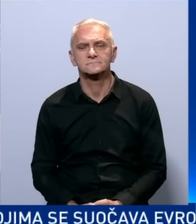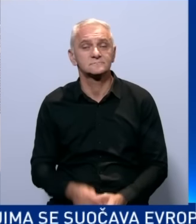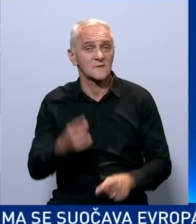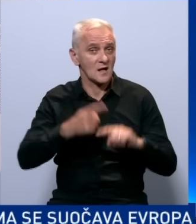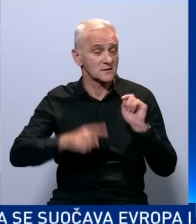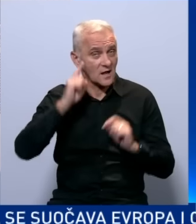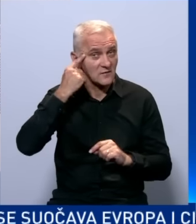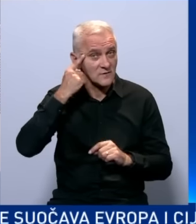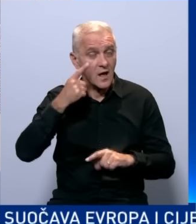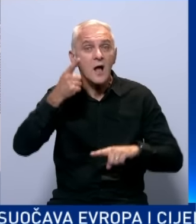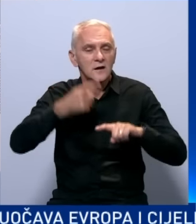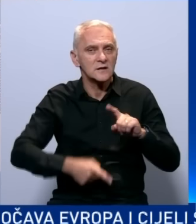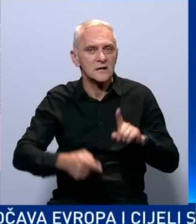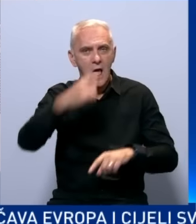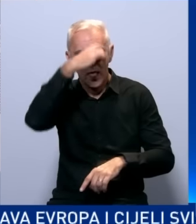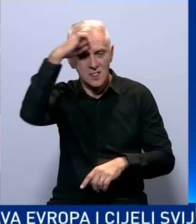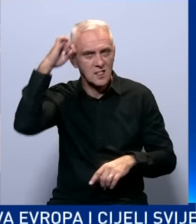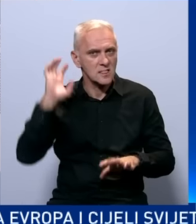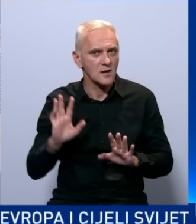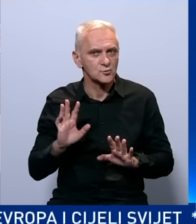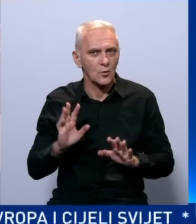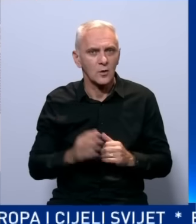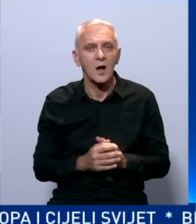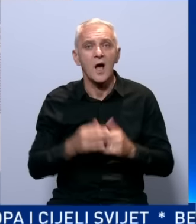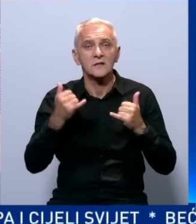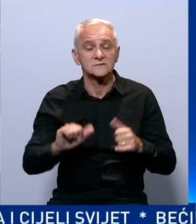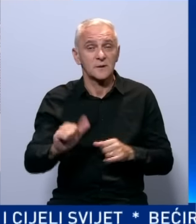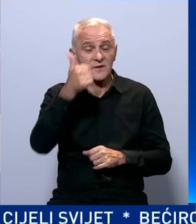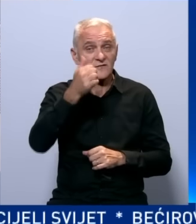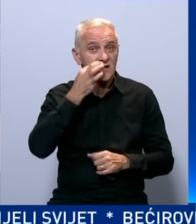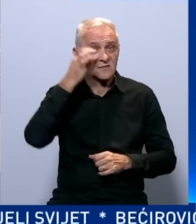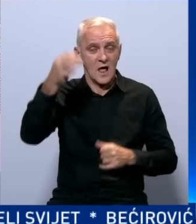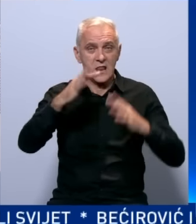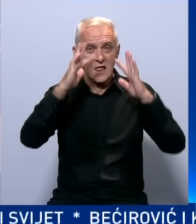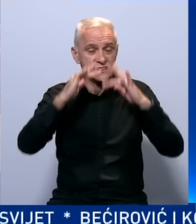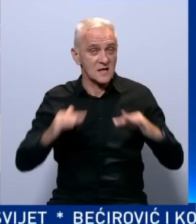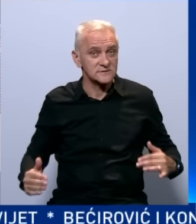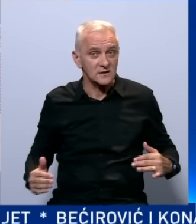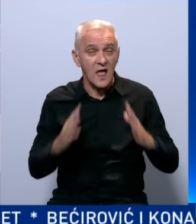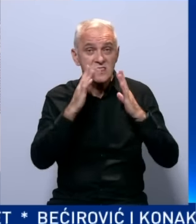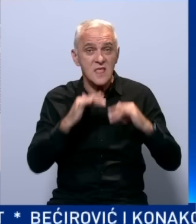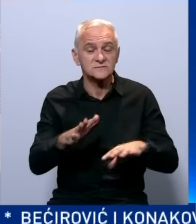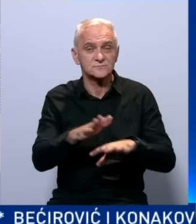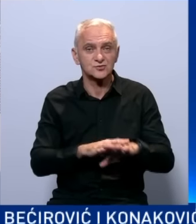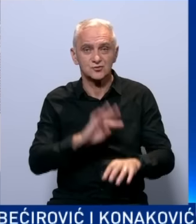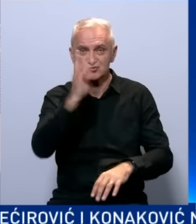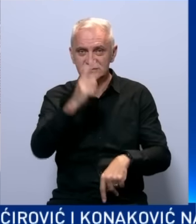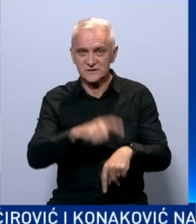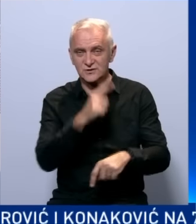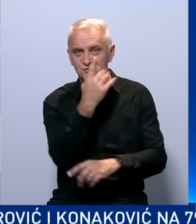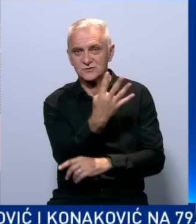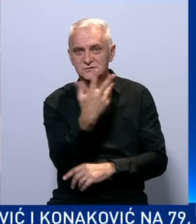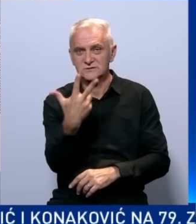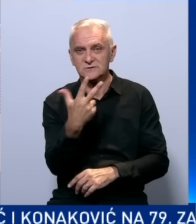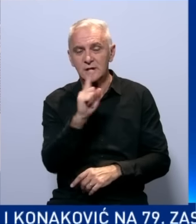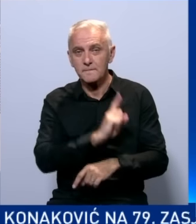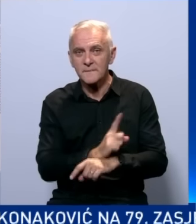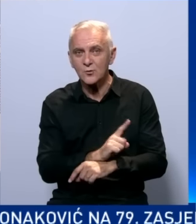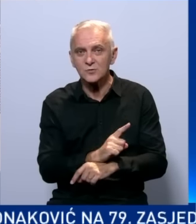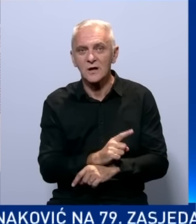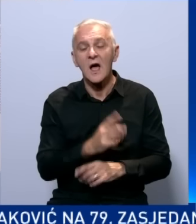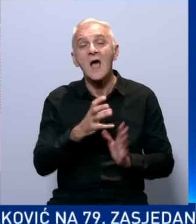I za kraj dnevnika, kraje i ljeta kalendarski. Danas je prvi dan jeseni. Jesen je nastupila u 14 sati i